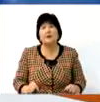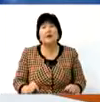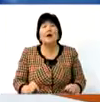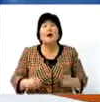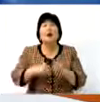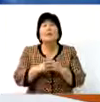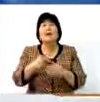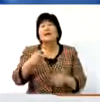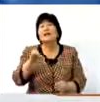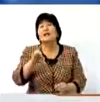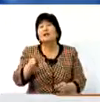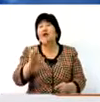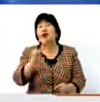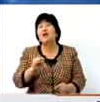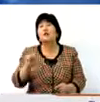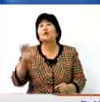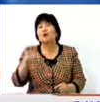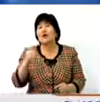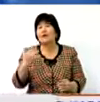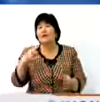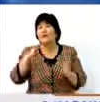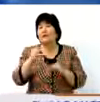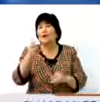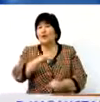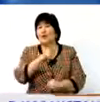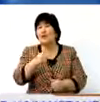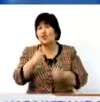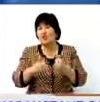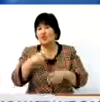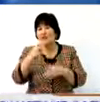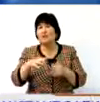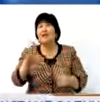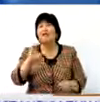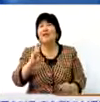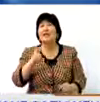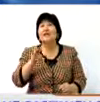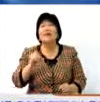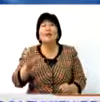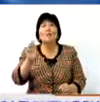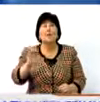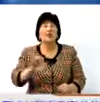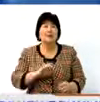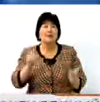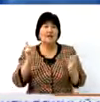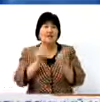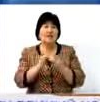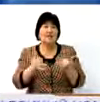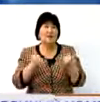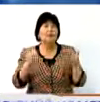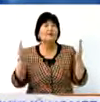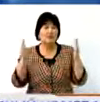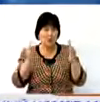Борец греко-римского стиля Айдос Султангали вошел в тройку сильнейших на чемпионате мира в Венгрии. Бронзового призера встретили с почестями